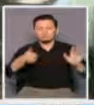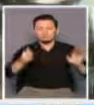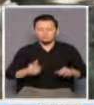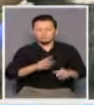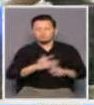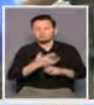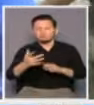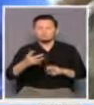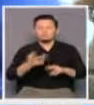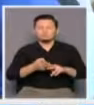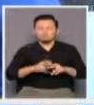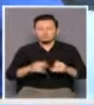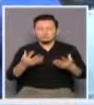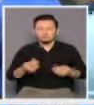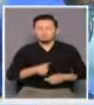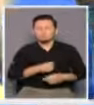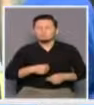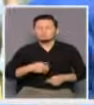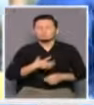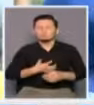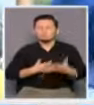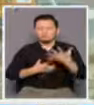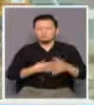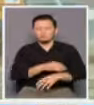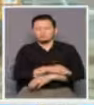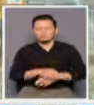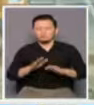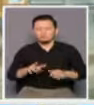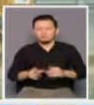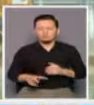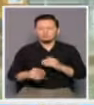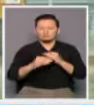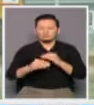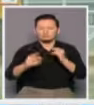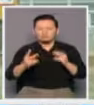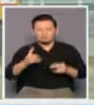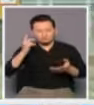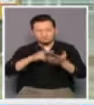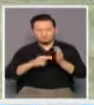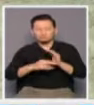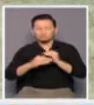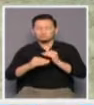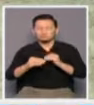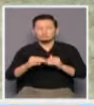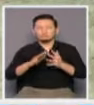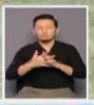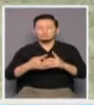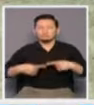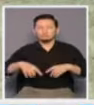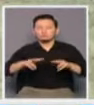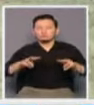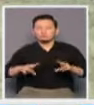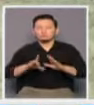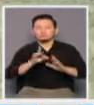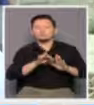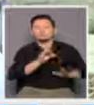айтады. Сондықтан да биыл ең маңызды деген 5 көшеге жол төсеу қарастырылған. Ал ол жолды ауылдық округтің әкімдігі